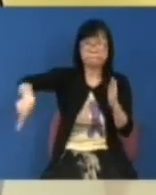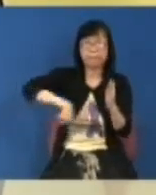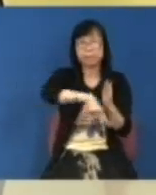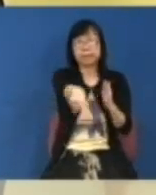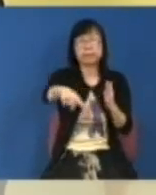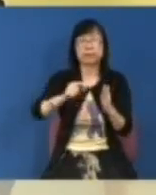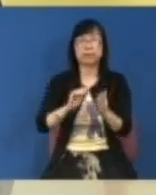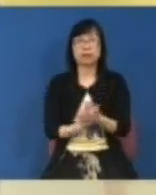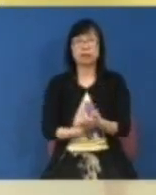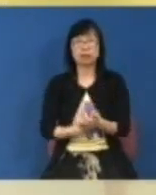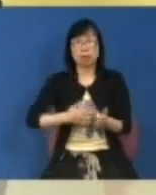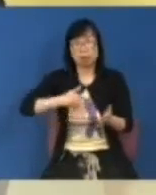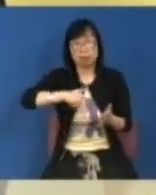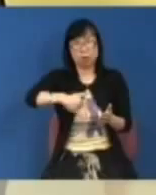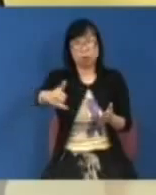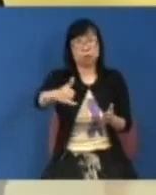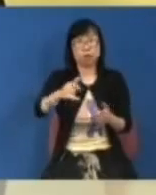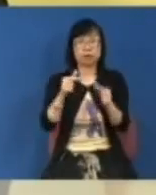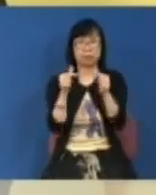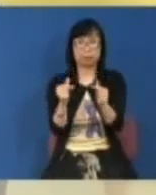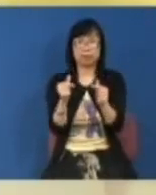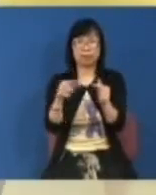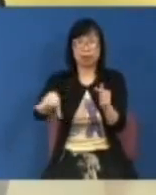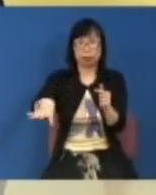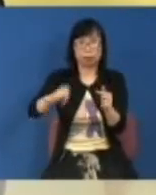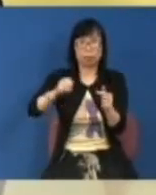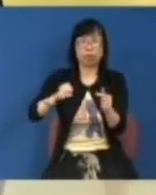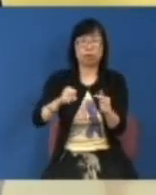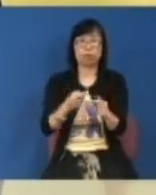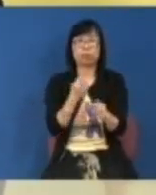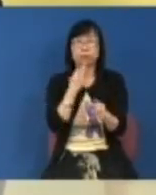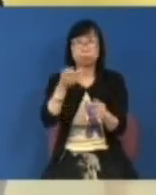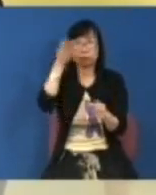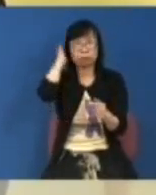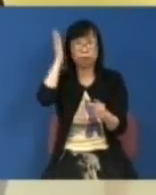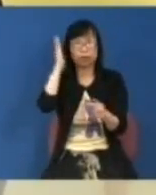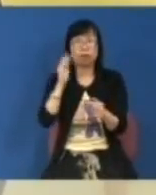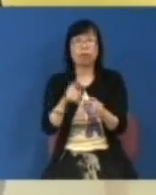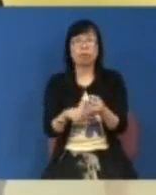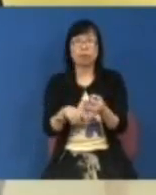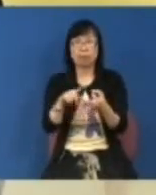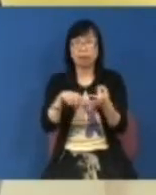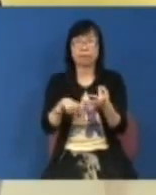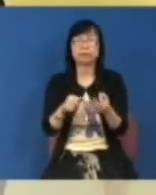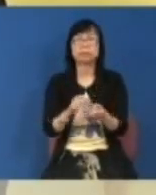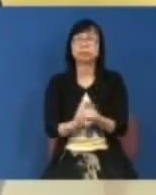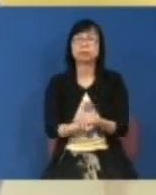係咪啊？去到芝加哥個民主黨大會個佢話 Chicago Seven